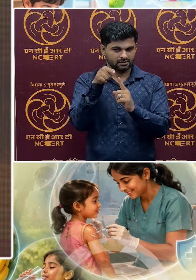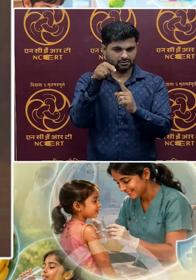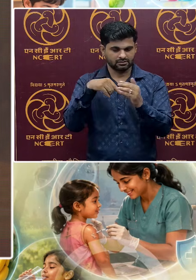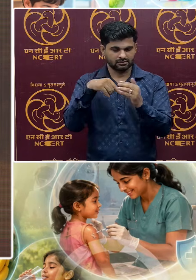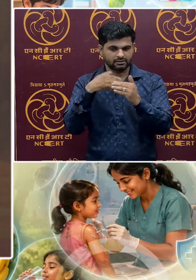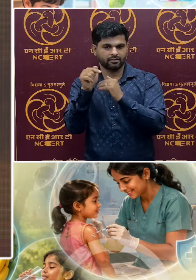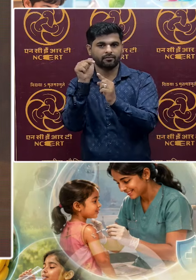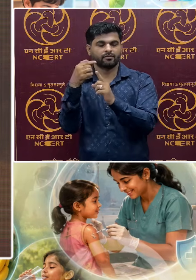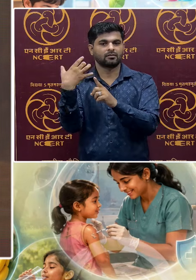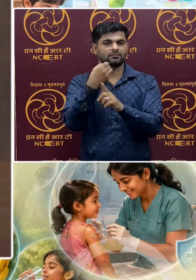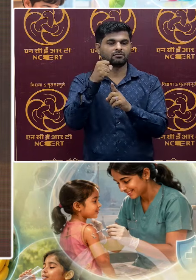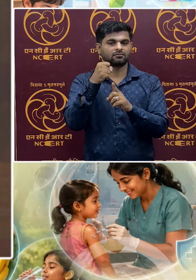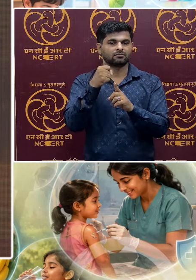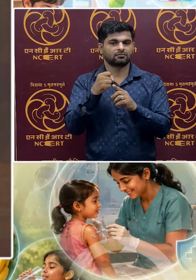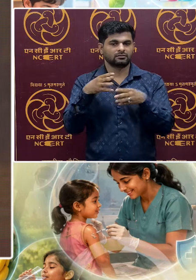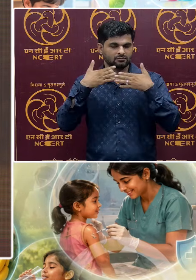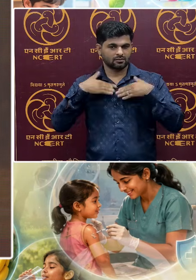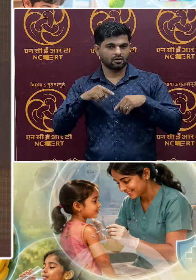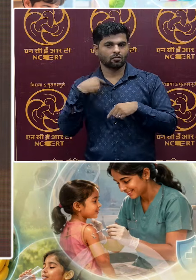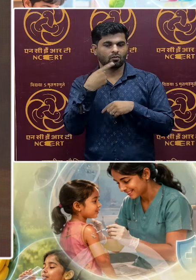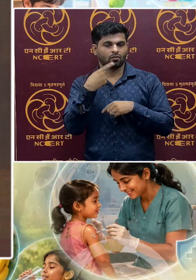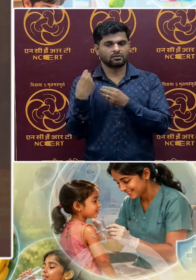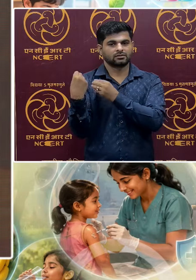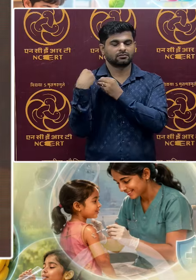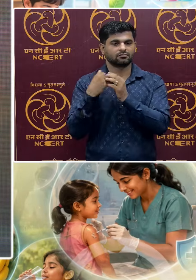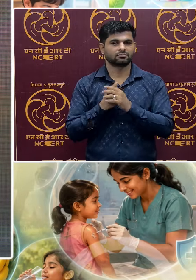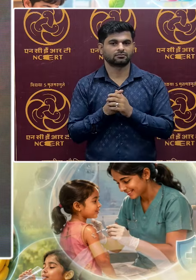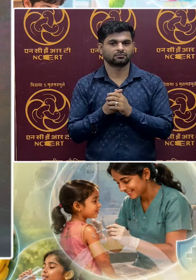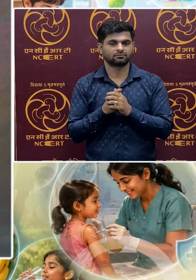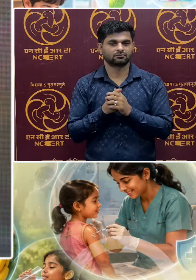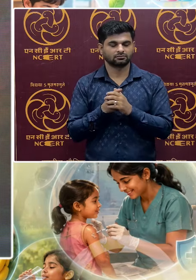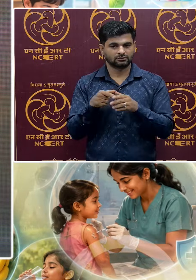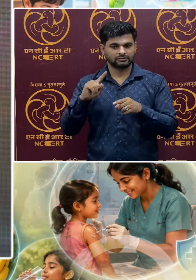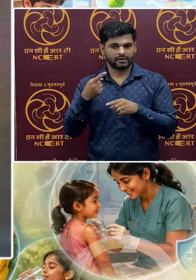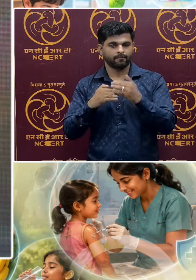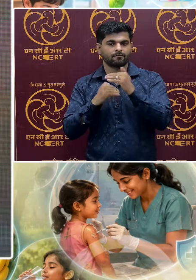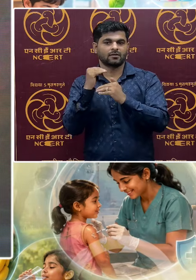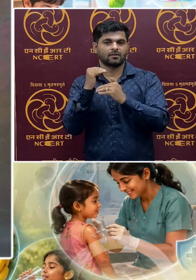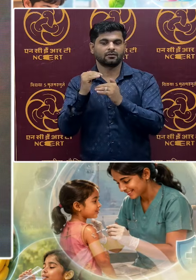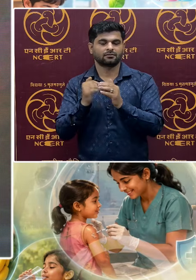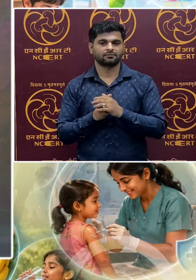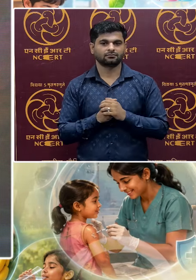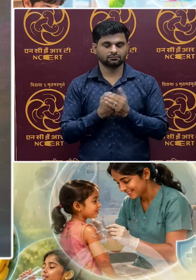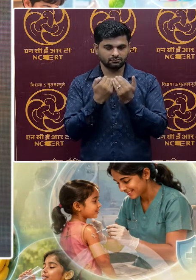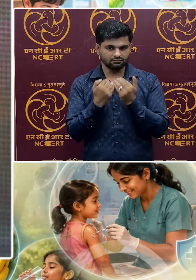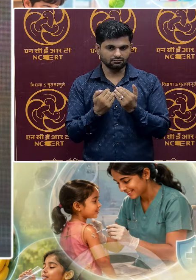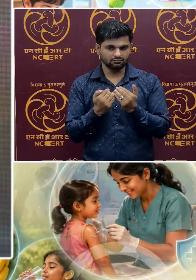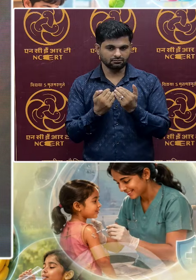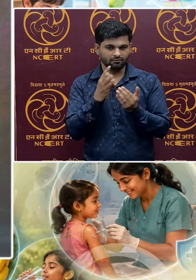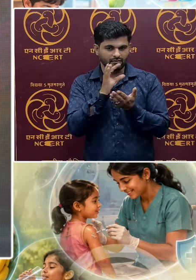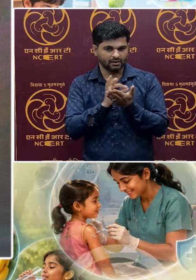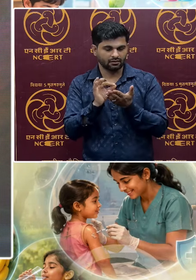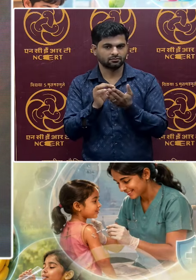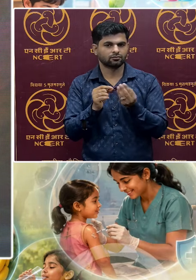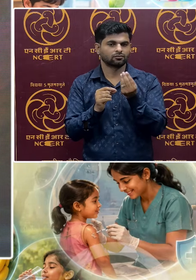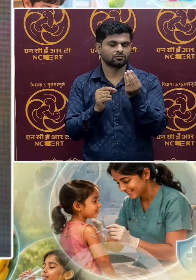अगर अडेप्ट करें तो हुज रिस्पॉन्सिबिलिटी इज़ इट, हु शुड टेक दैट फर्स्ट स्टेप? दैट्स राइट। सो एक्चुअली